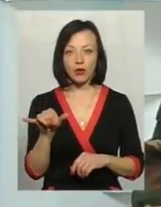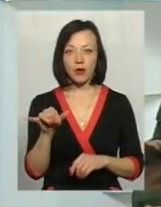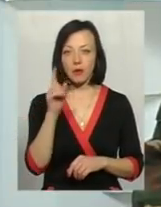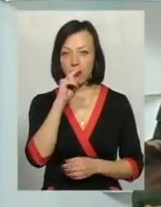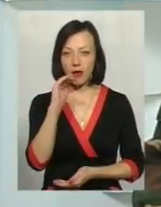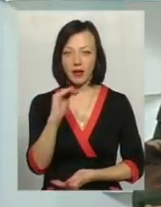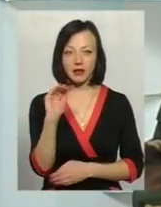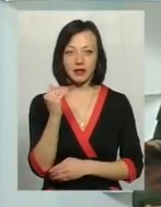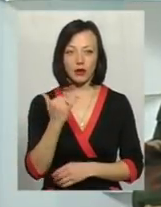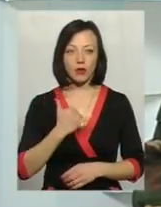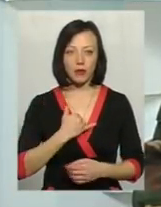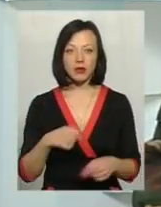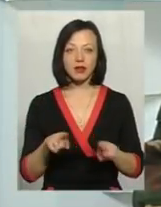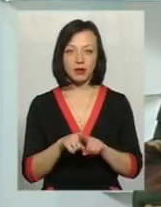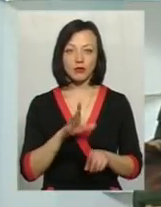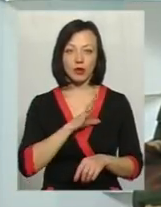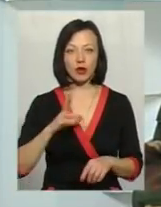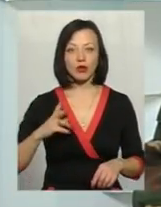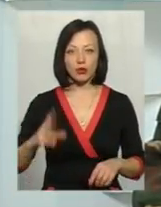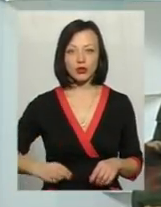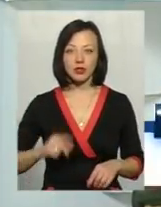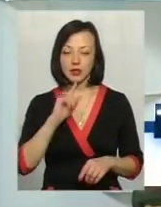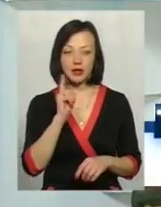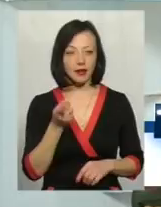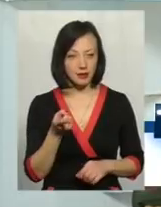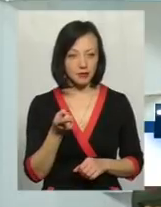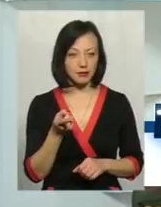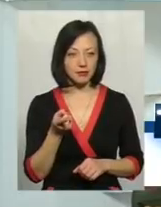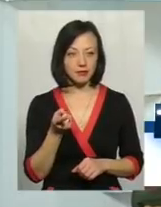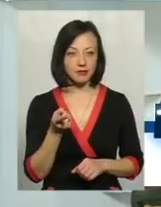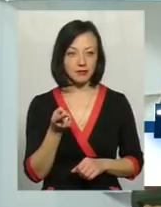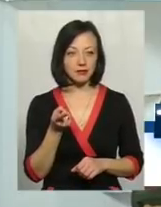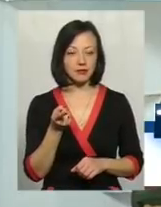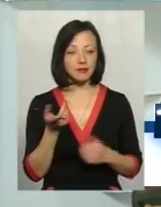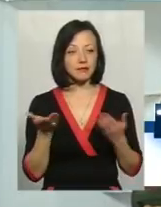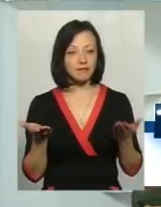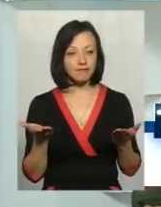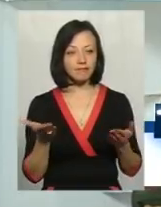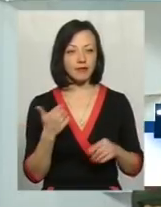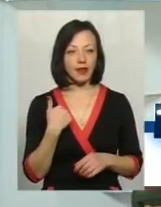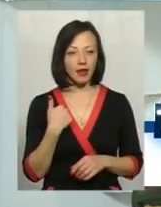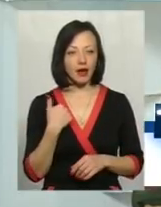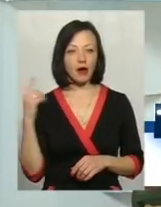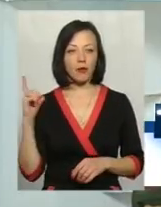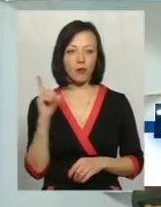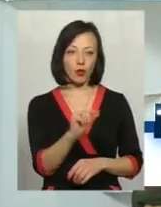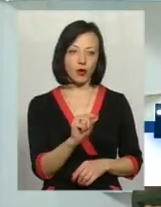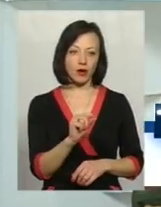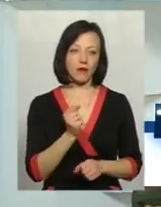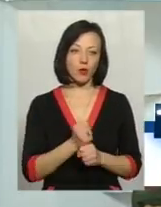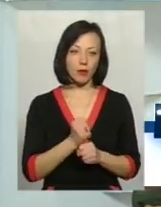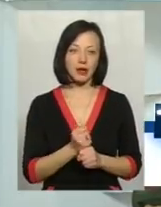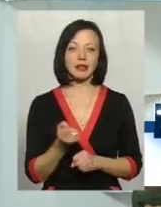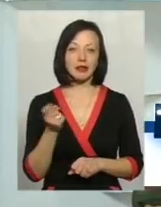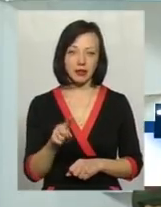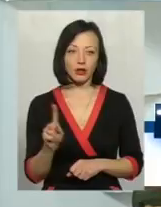в мене на той час теж було дочки тільки рік. Але я поїхав робити те, що